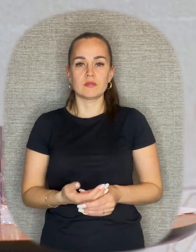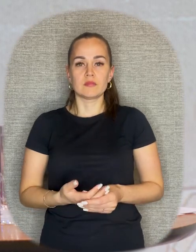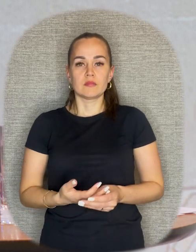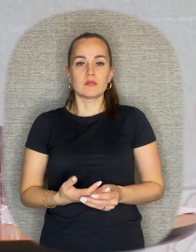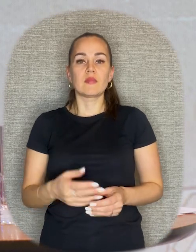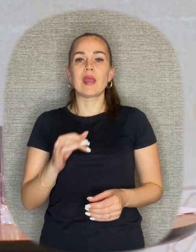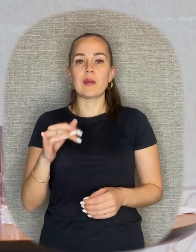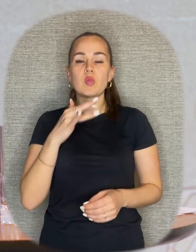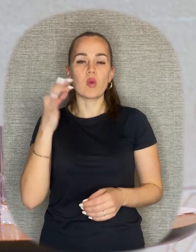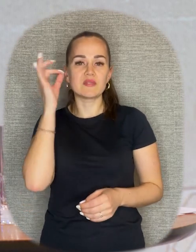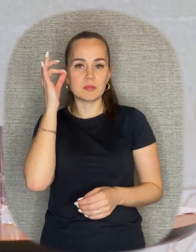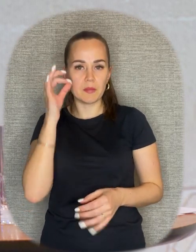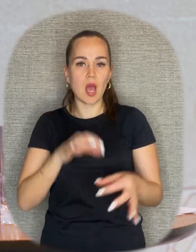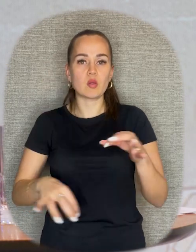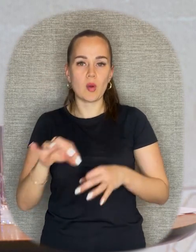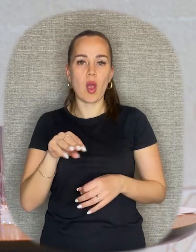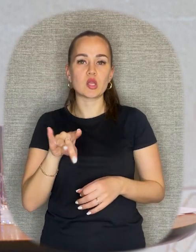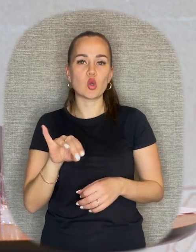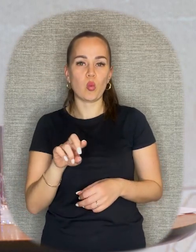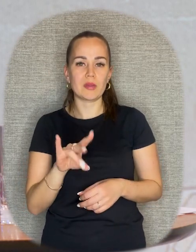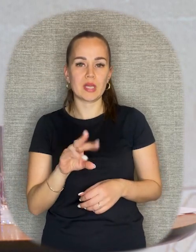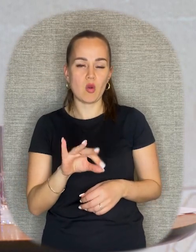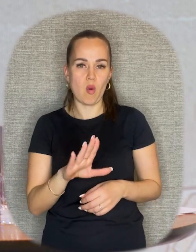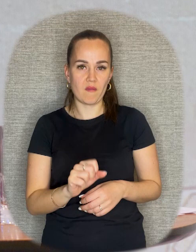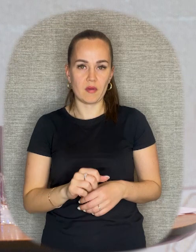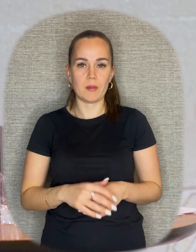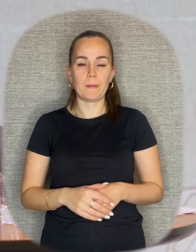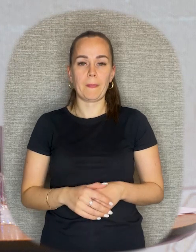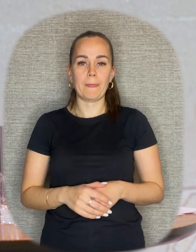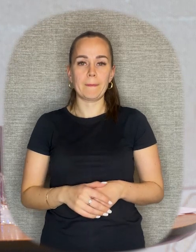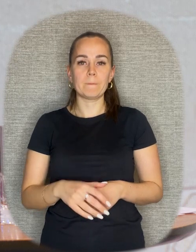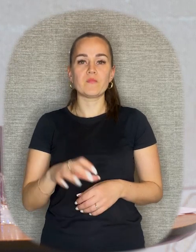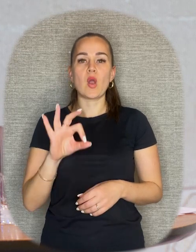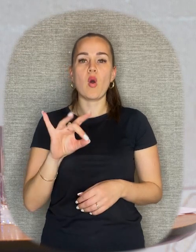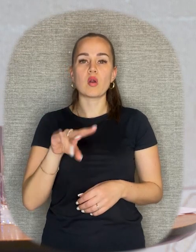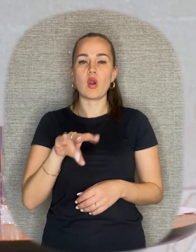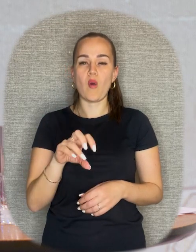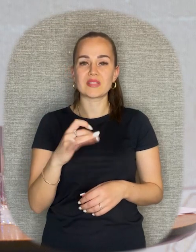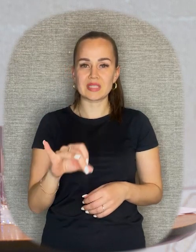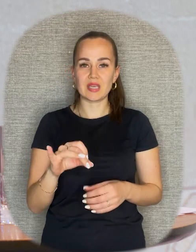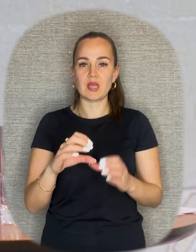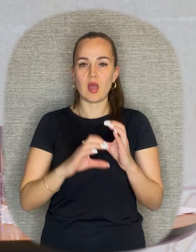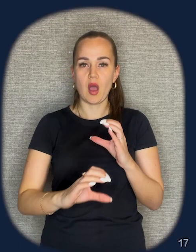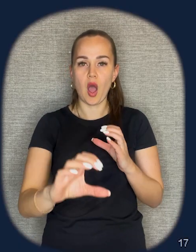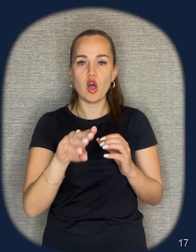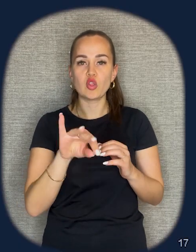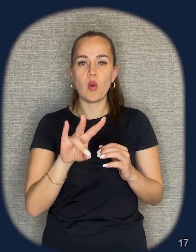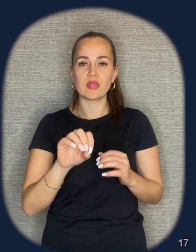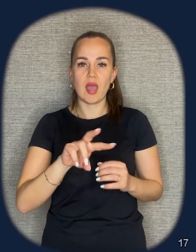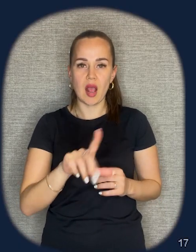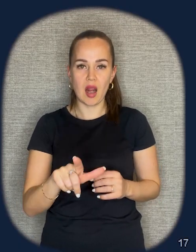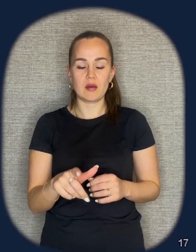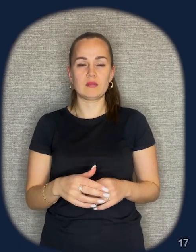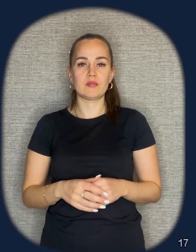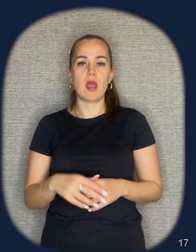реконструирована приспособлена под офис Газпрома тоже самое мы с вами вспоминаем проект архитектора Трубникова территория